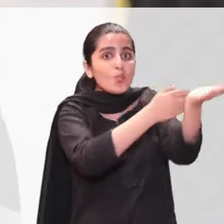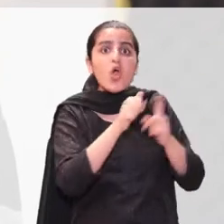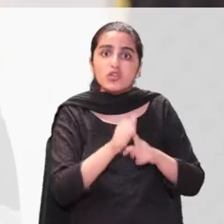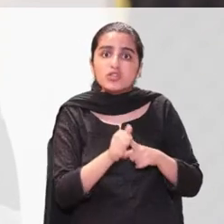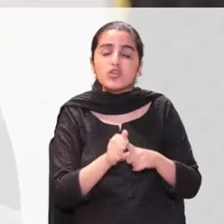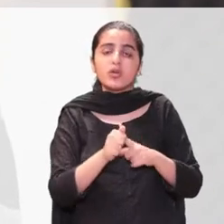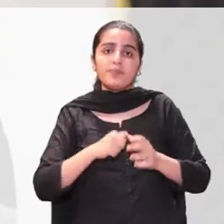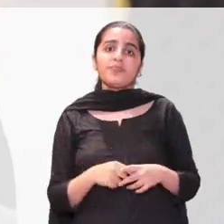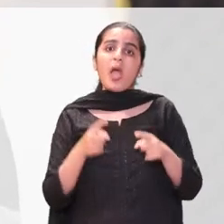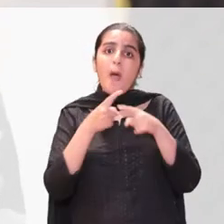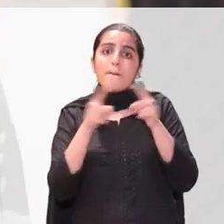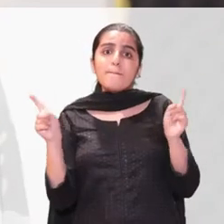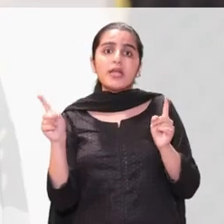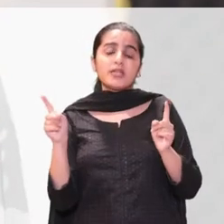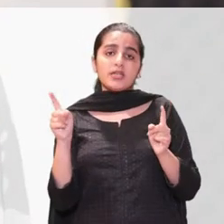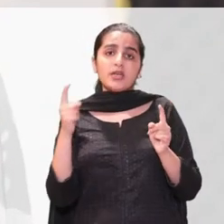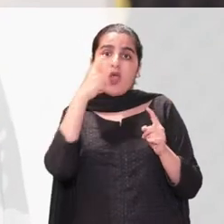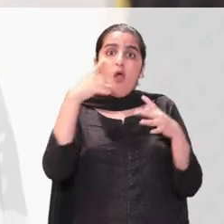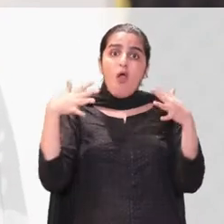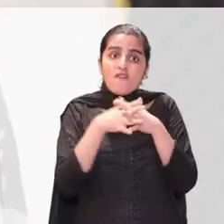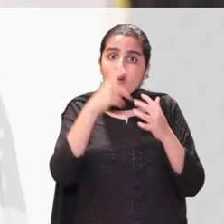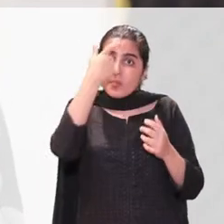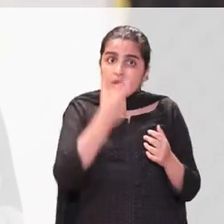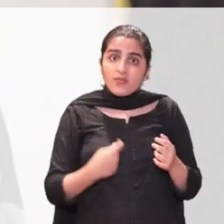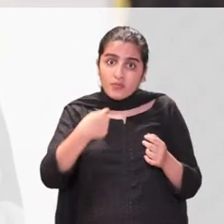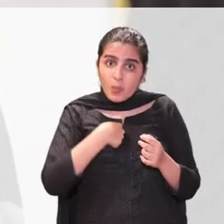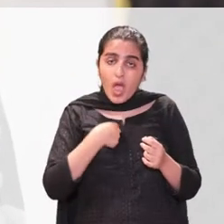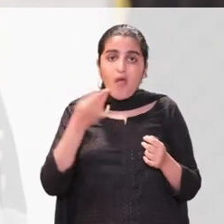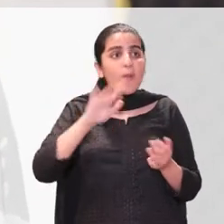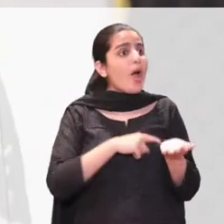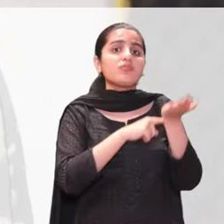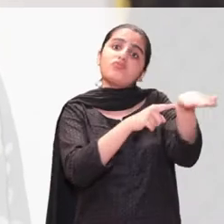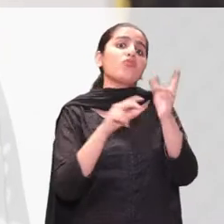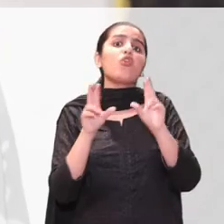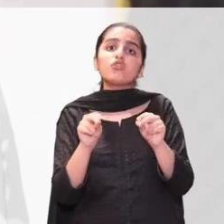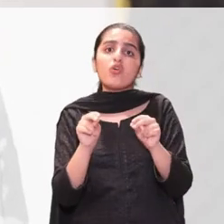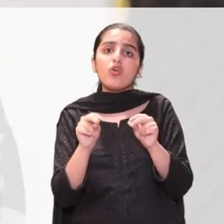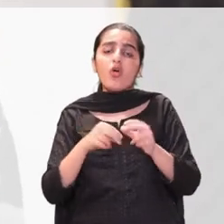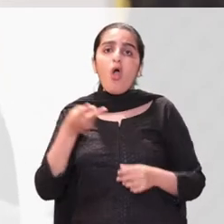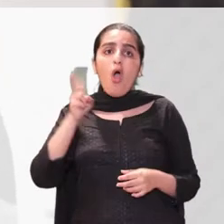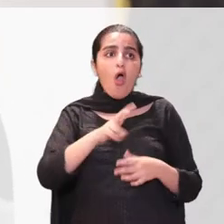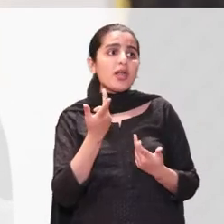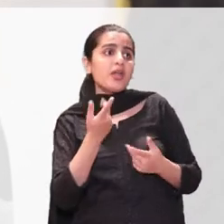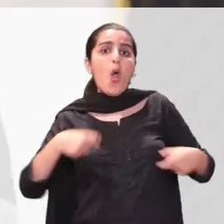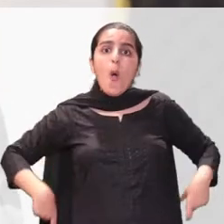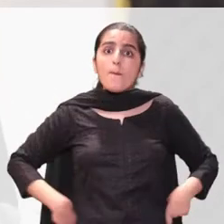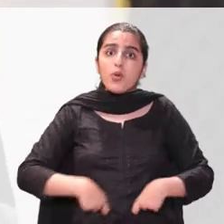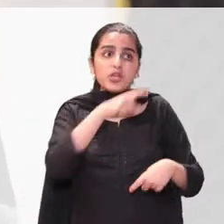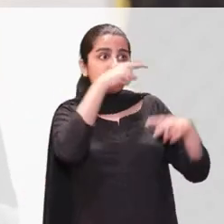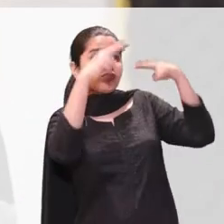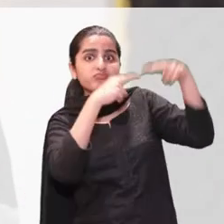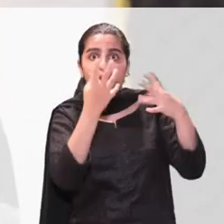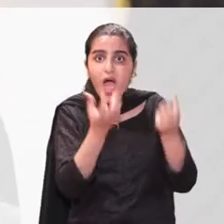सोशल स्टोरीस बैटर नॉट कंसीडर्ड टो बे डिलीवर्ड बाय ए वूमेन और पुलिस मुकाबले हो रहे हैं फिर